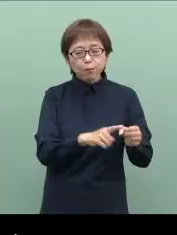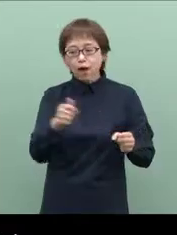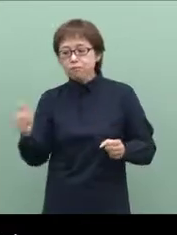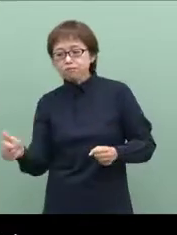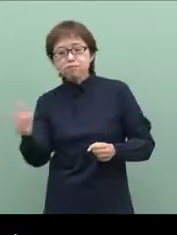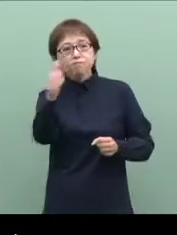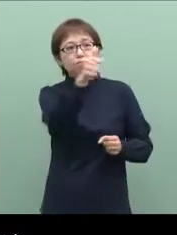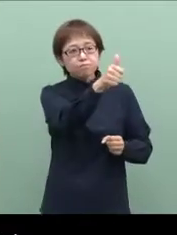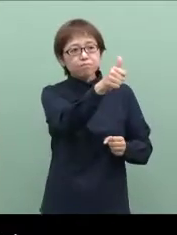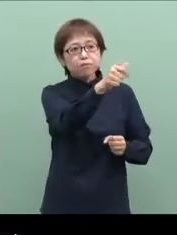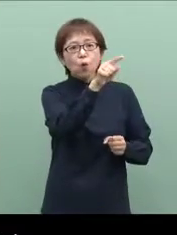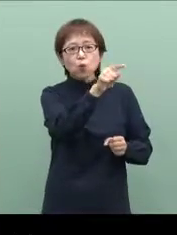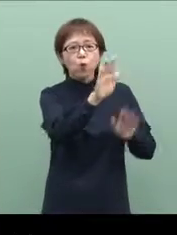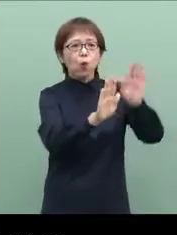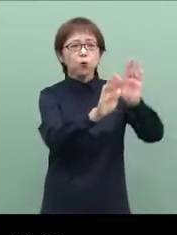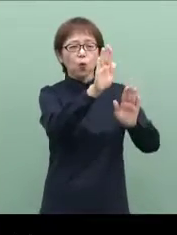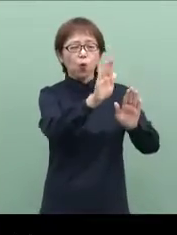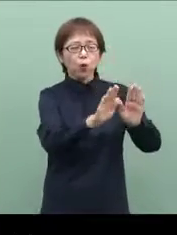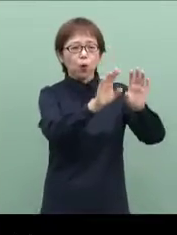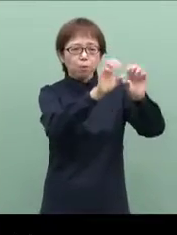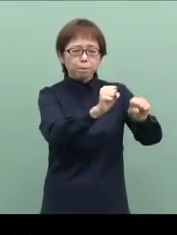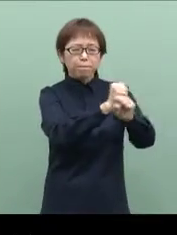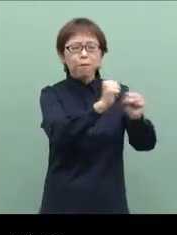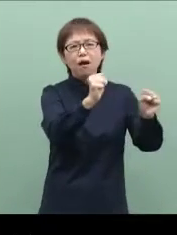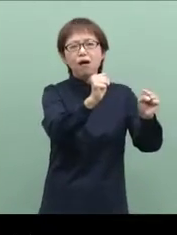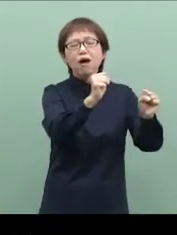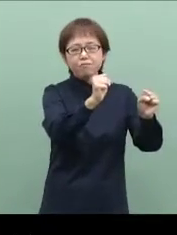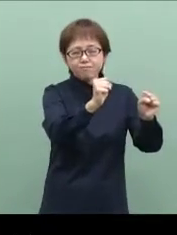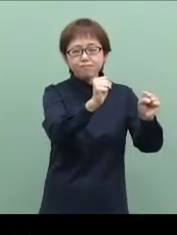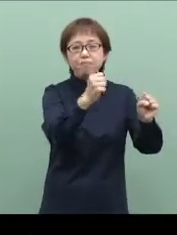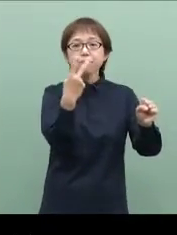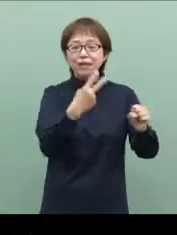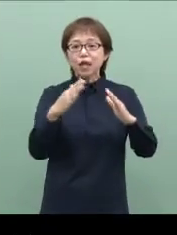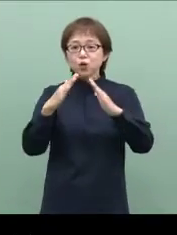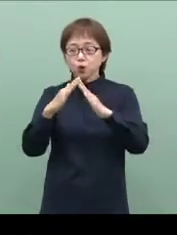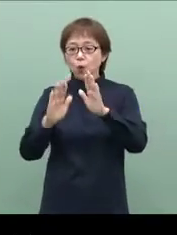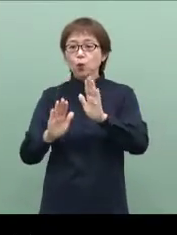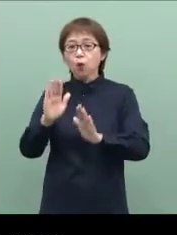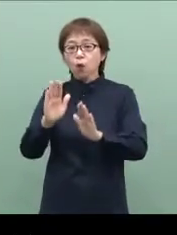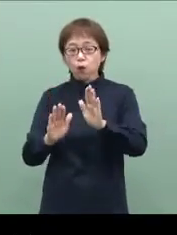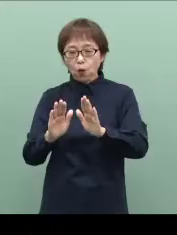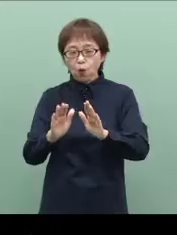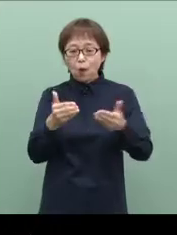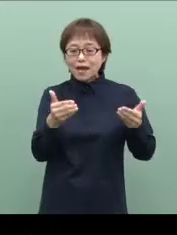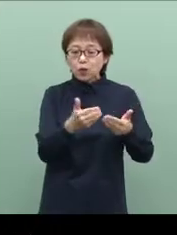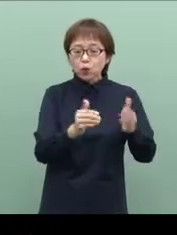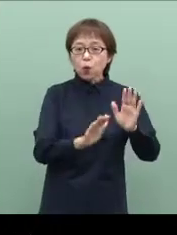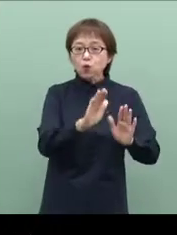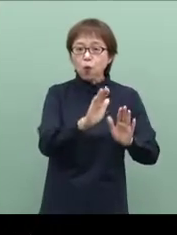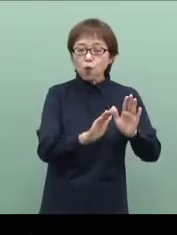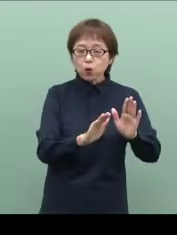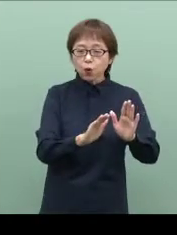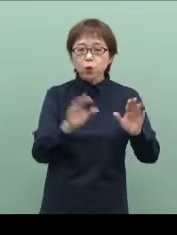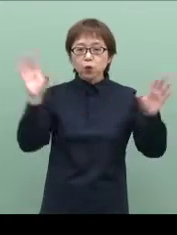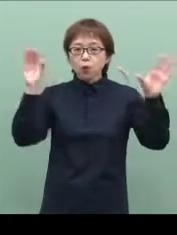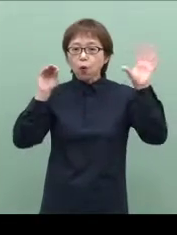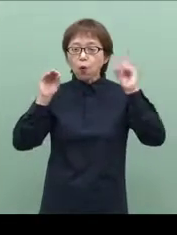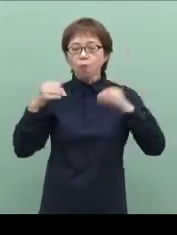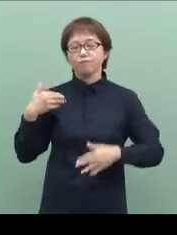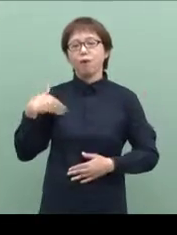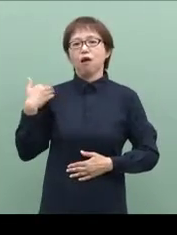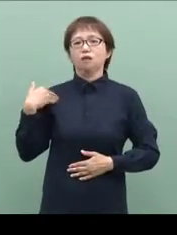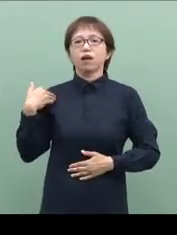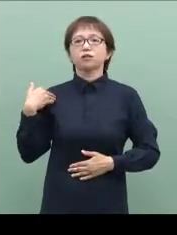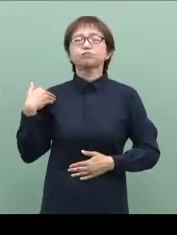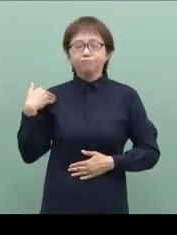が把握できません。また住宅の状況や仕事の状況などの情報も得ることができません。各